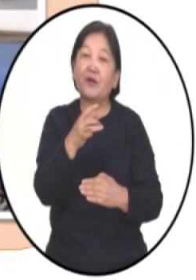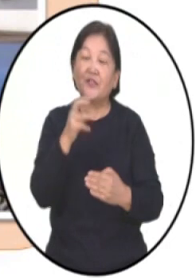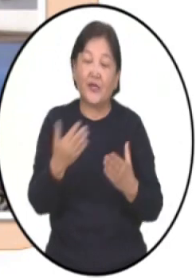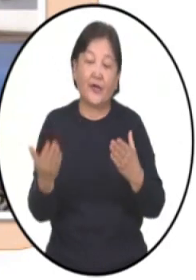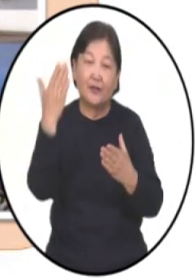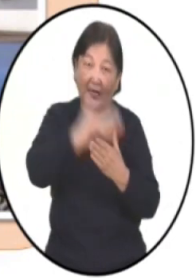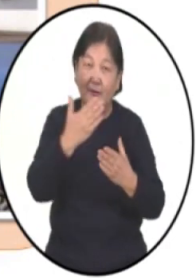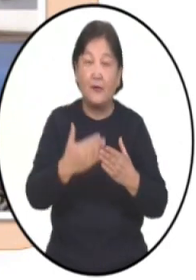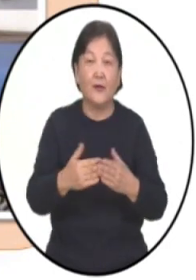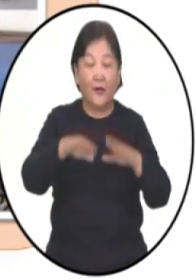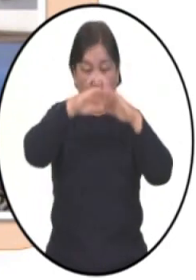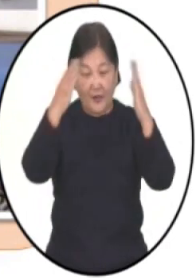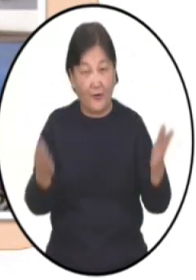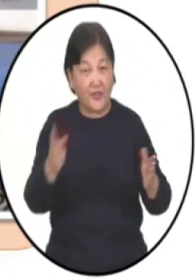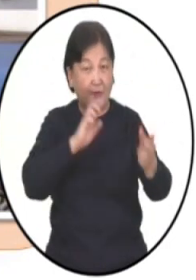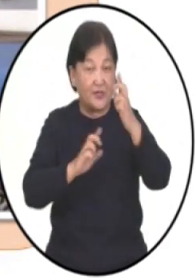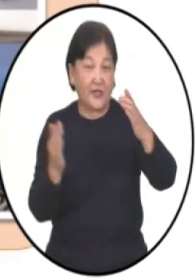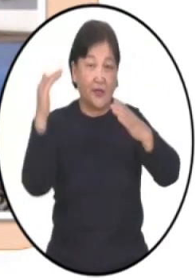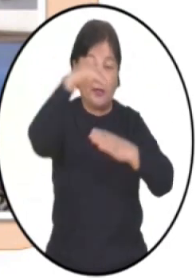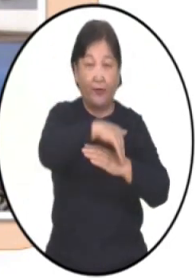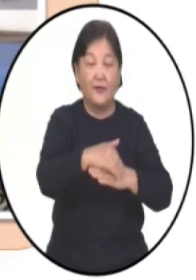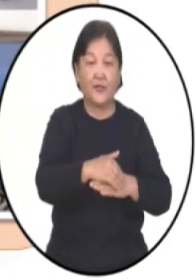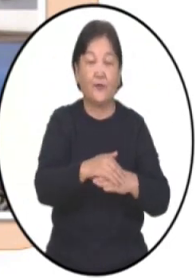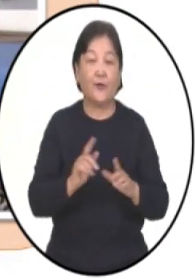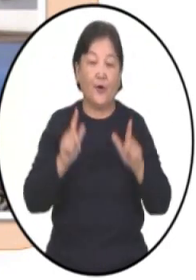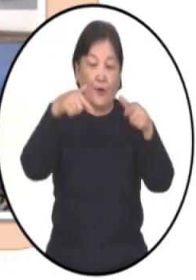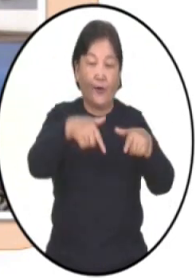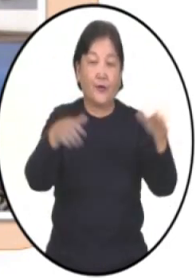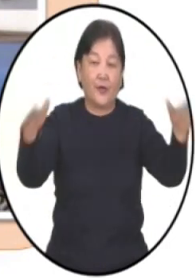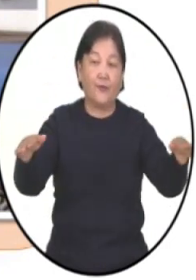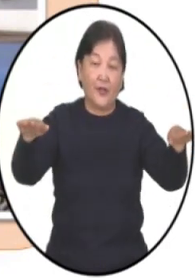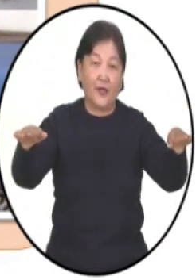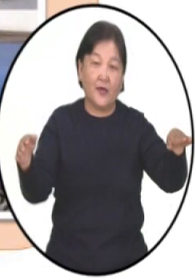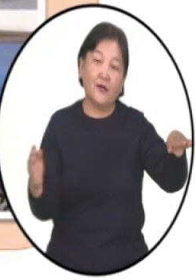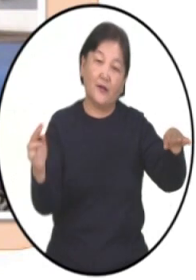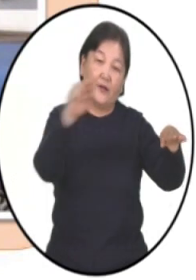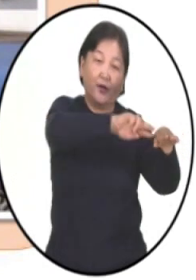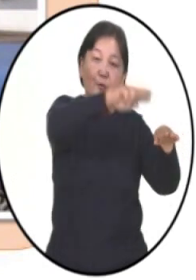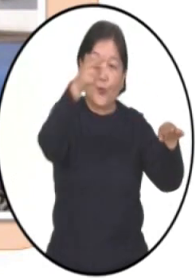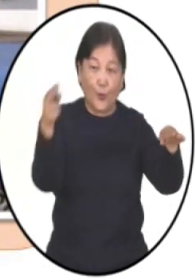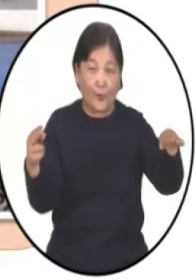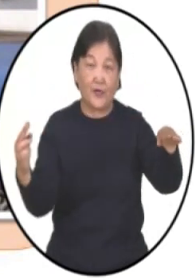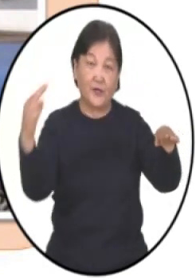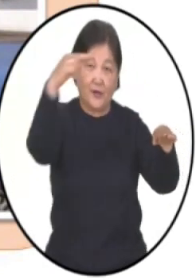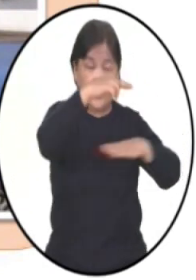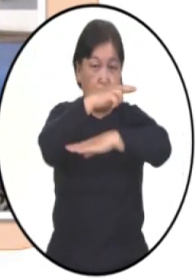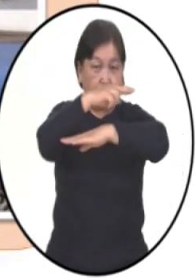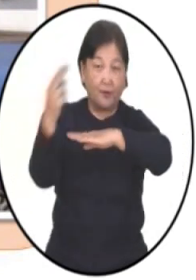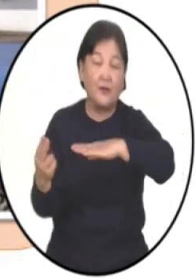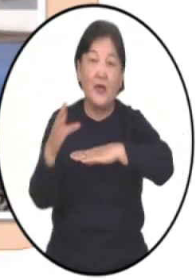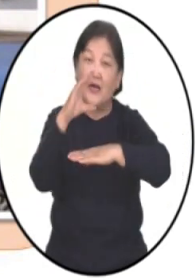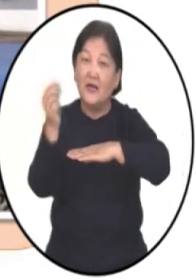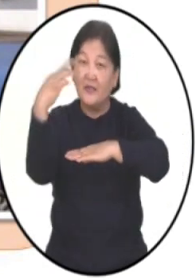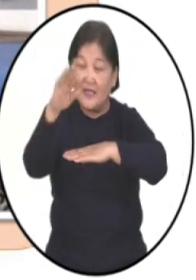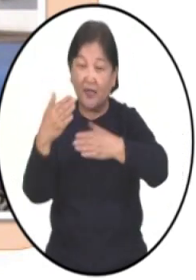түнэл гаргах, урсгал зэгтэй голын хоёр эргийг гүүр барьж холбох. Үүнийг саад гэдэг байна. Саадыг даван